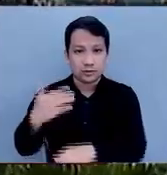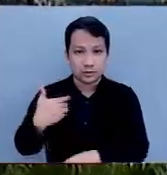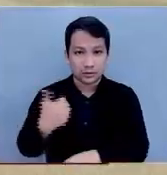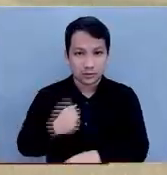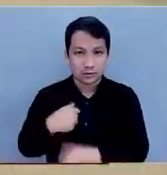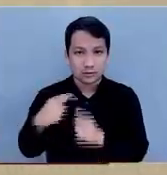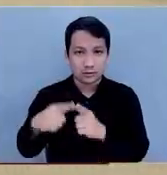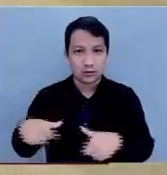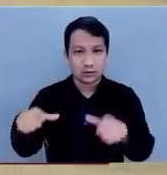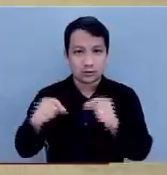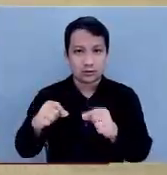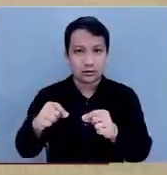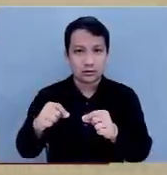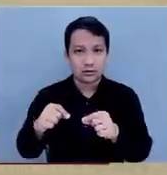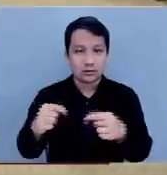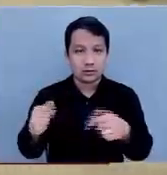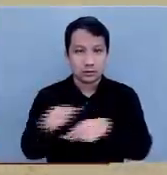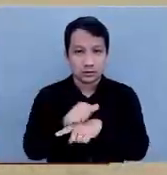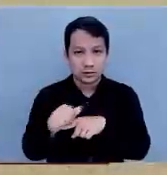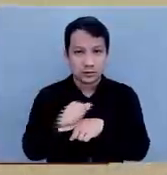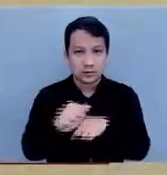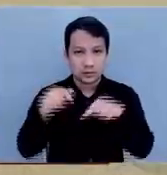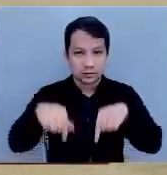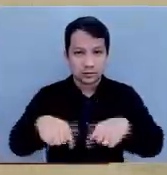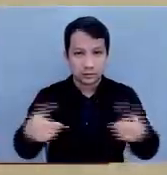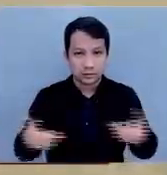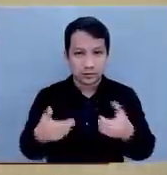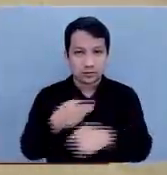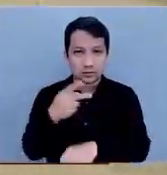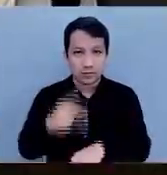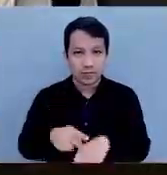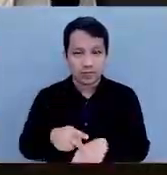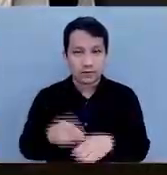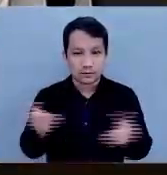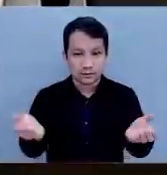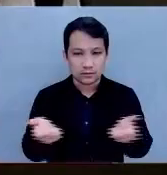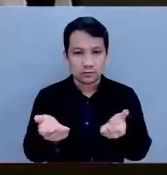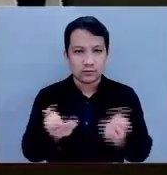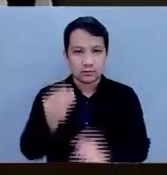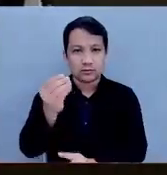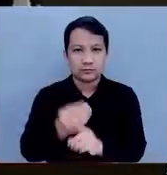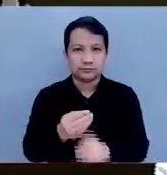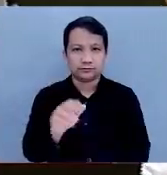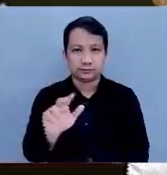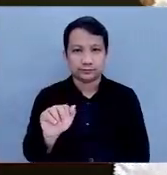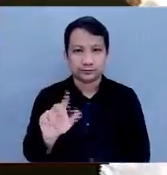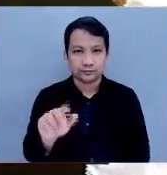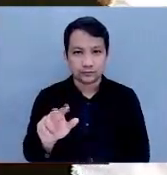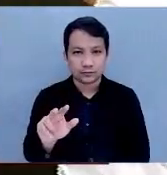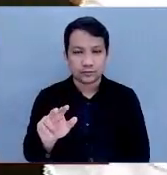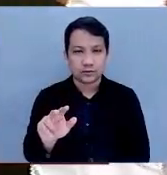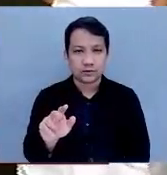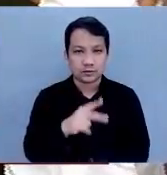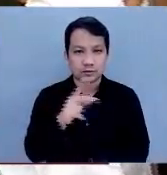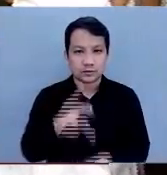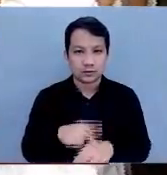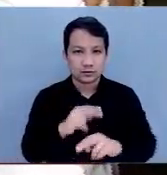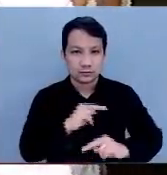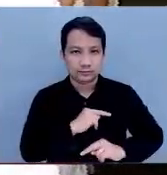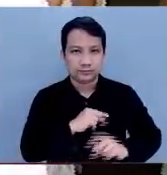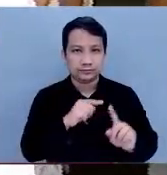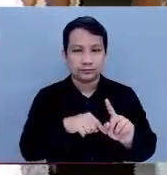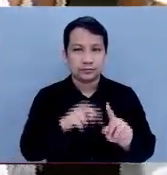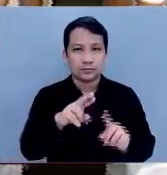at Japan sa mga pagsasanay na gaganapin dito sa bansa hanggang October 13. Ayon kay Philippine Navy Chief